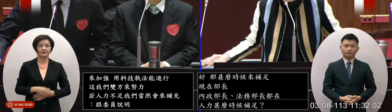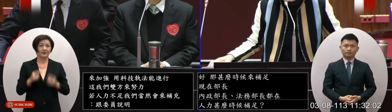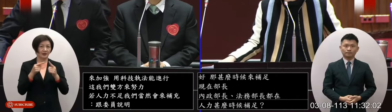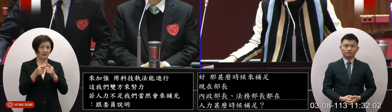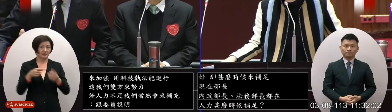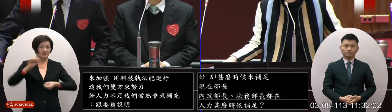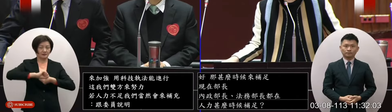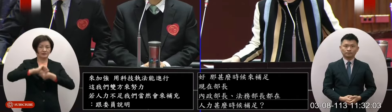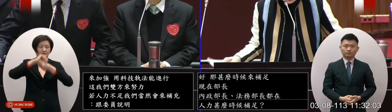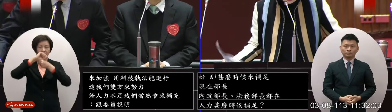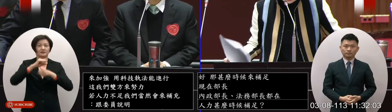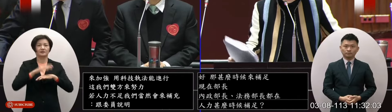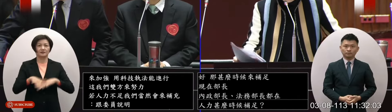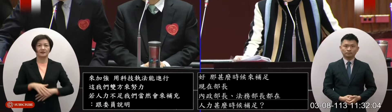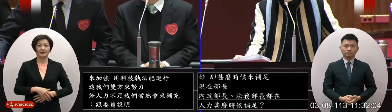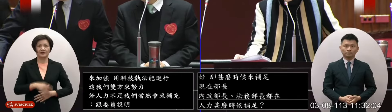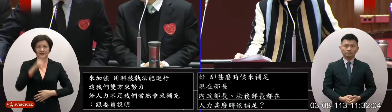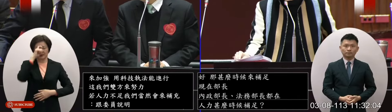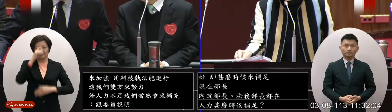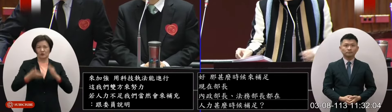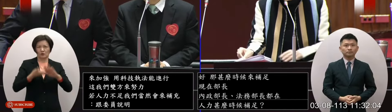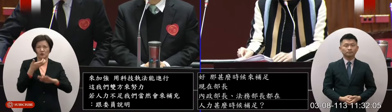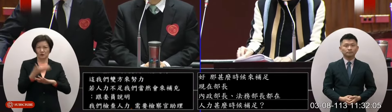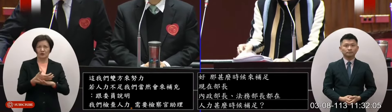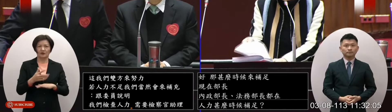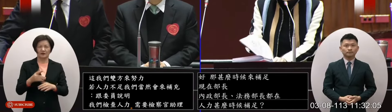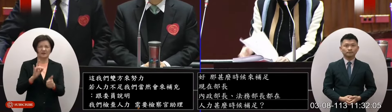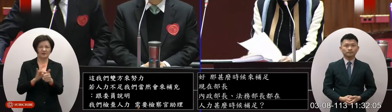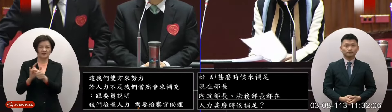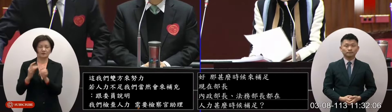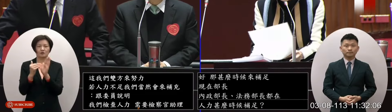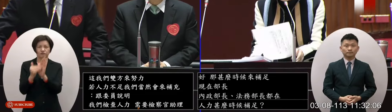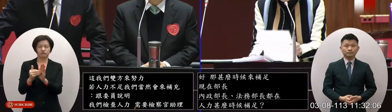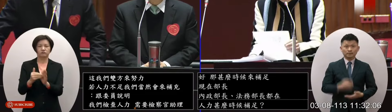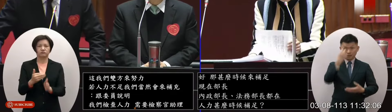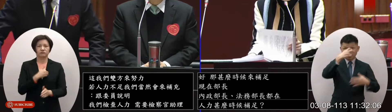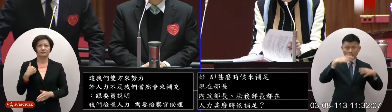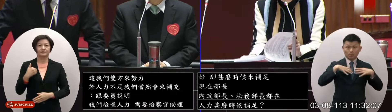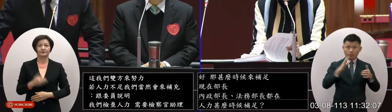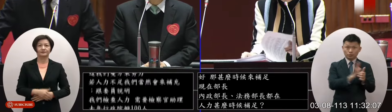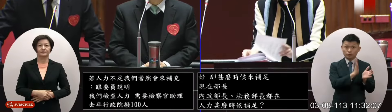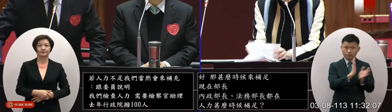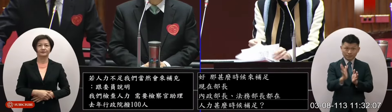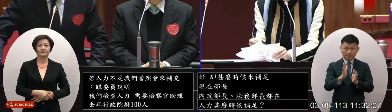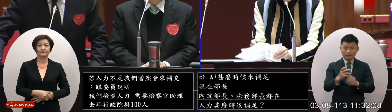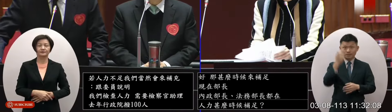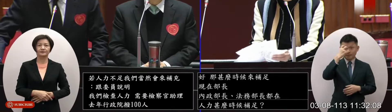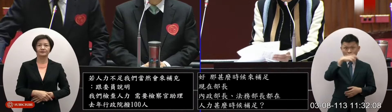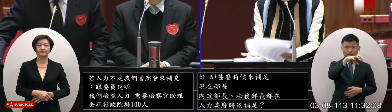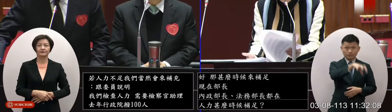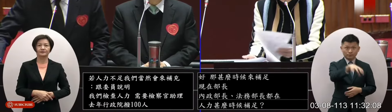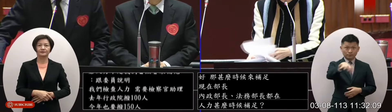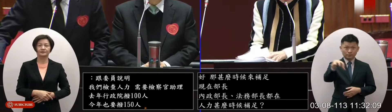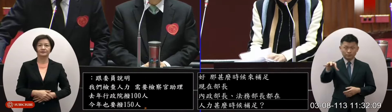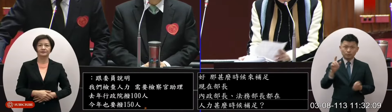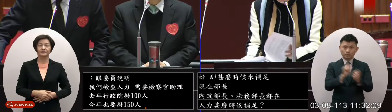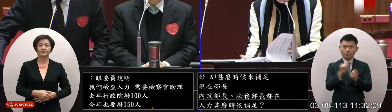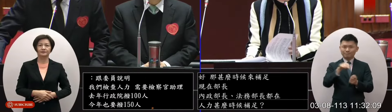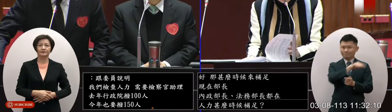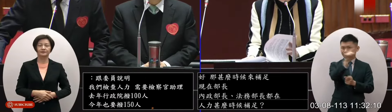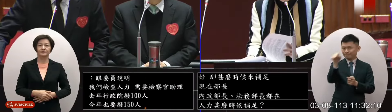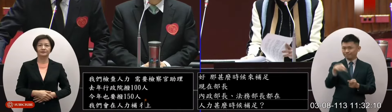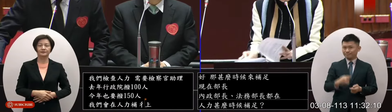力的补充上啊，能够全力以赴啊，来做好打造的工作。 你的那个检察官助理，你的检察单位里面，其实对你们是有非常多